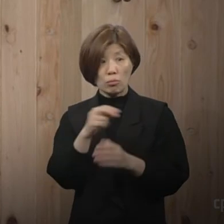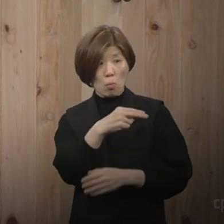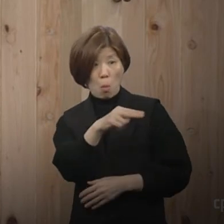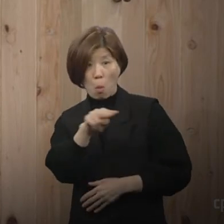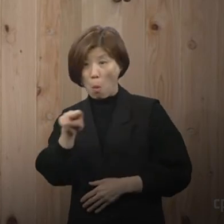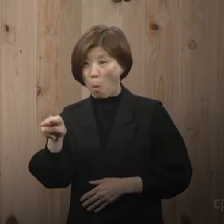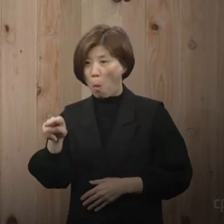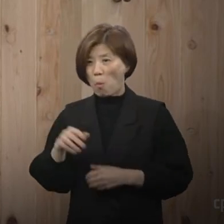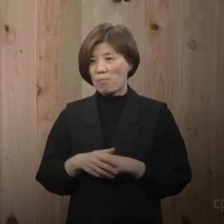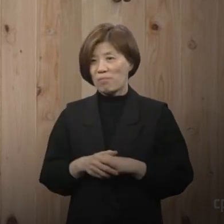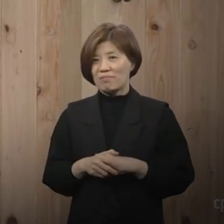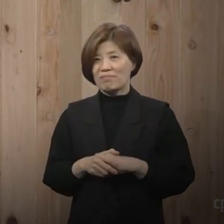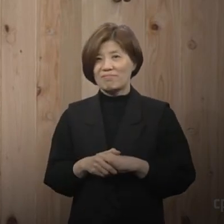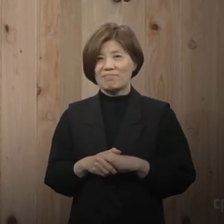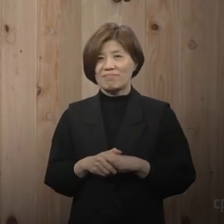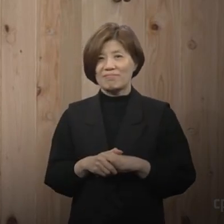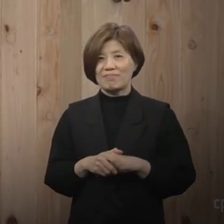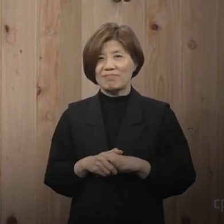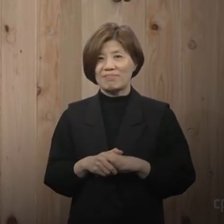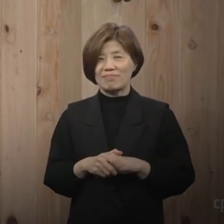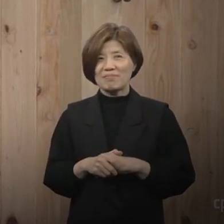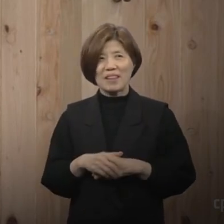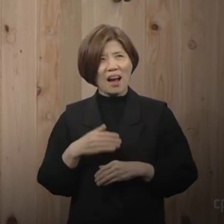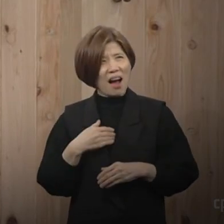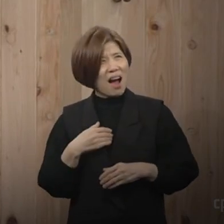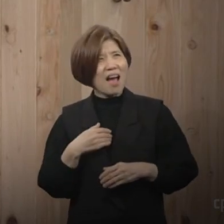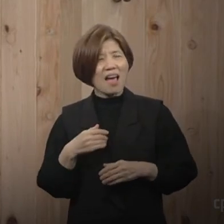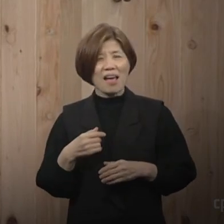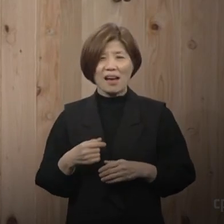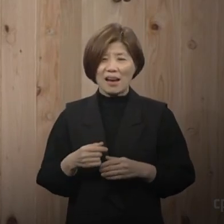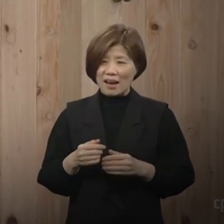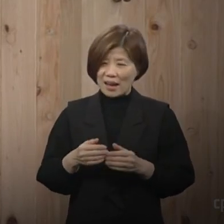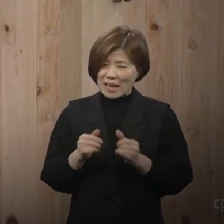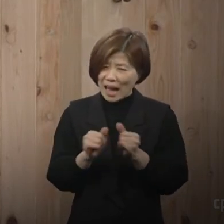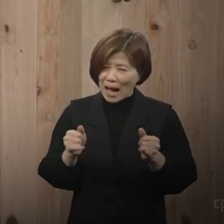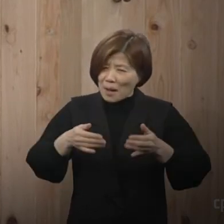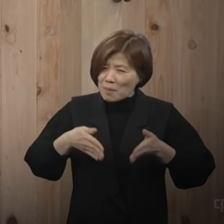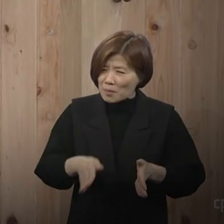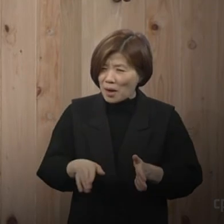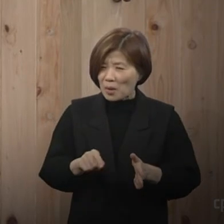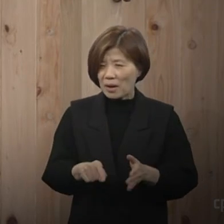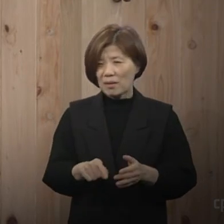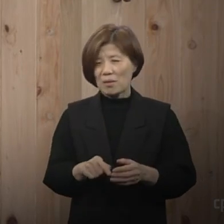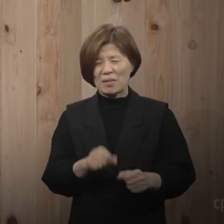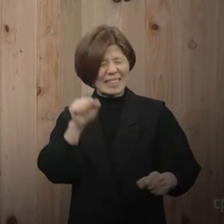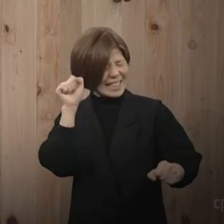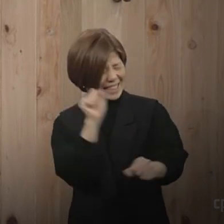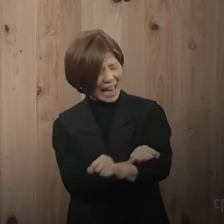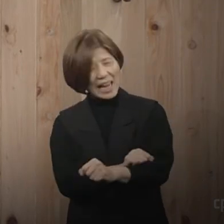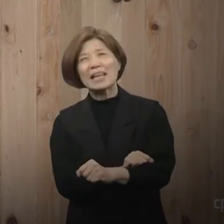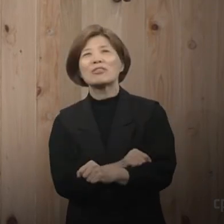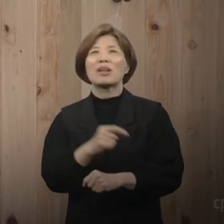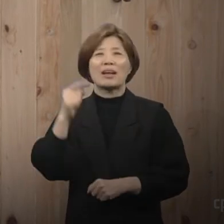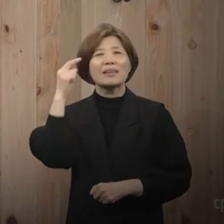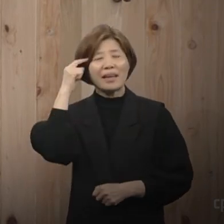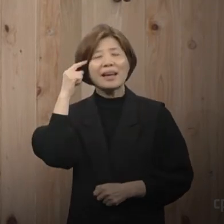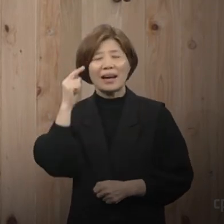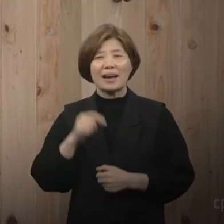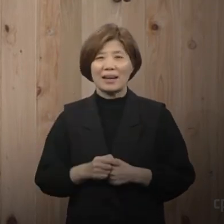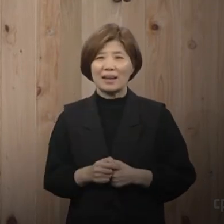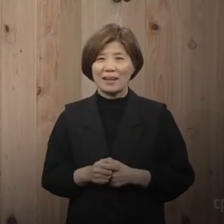그것만으로도 예수님 와 내가 이 세상에 사람이 되어서 마구간에 태어나길 참